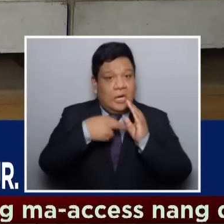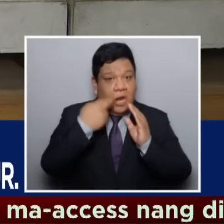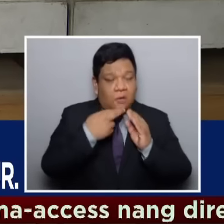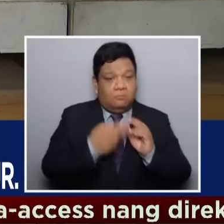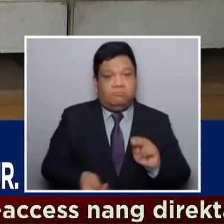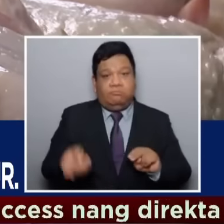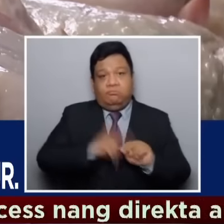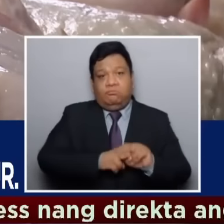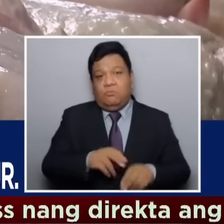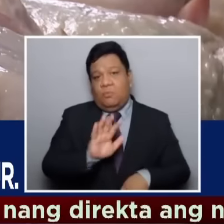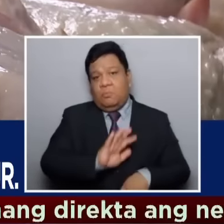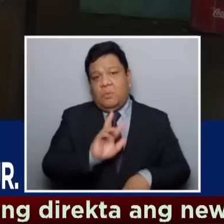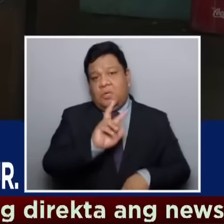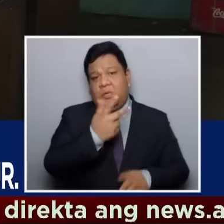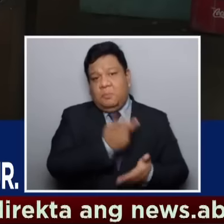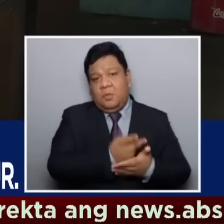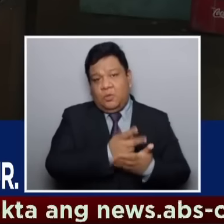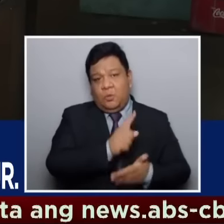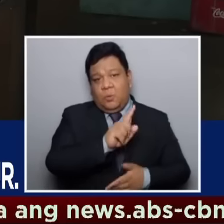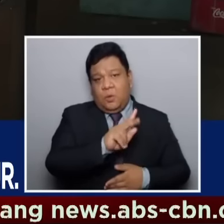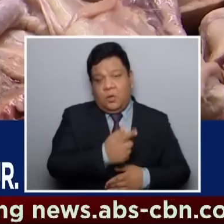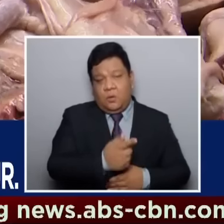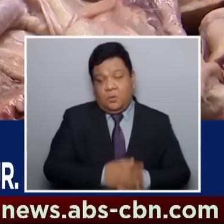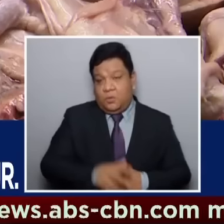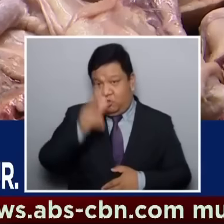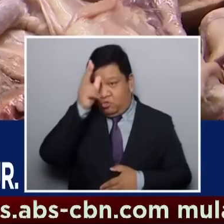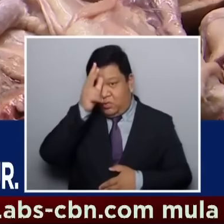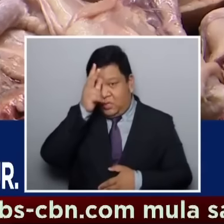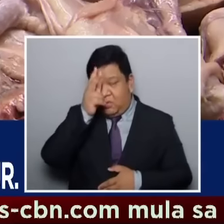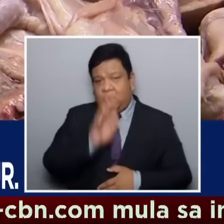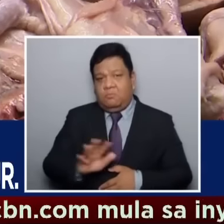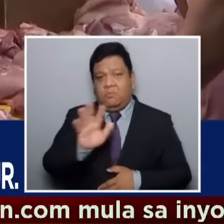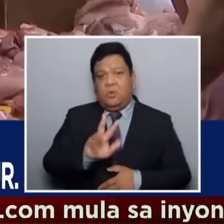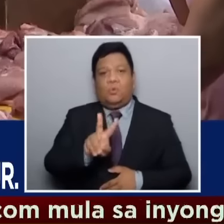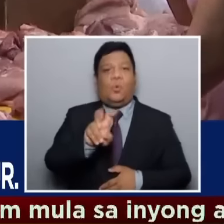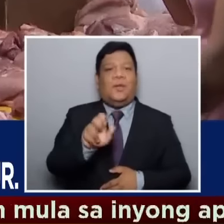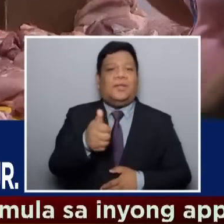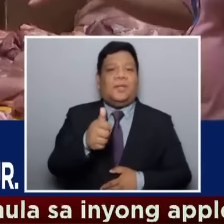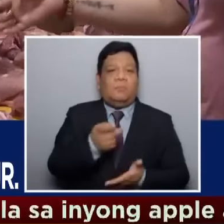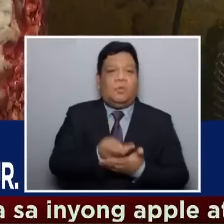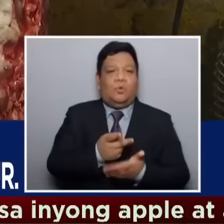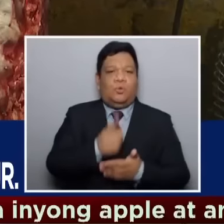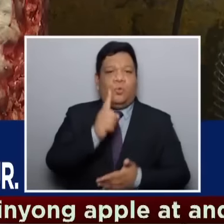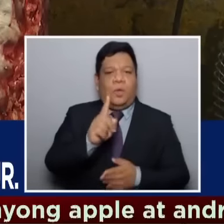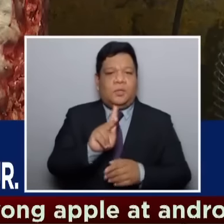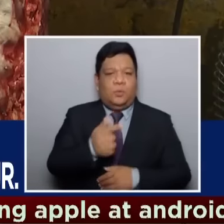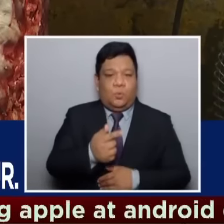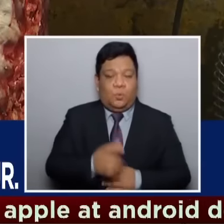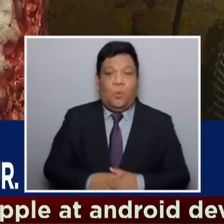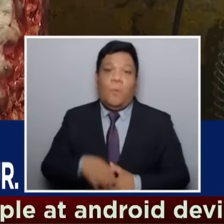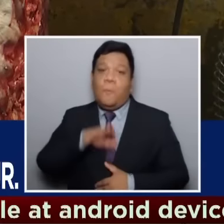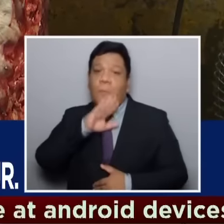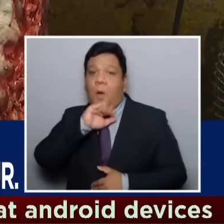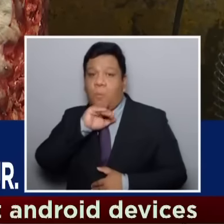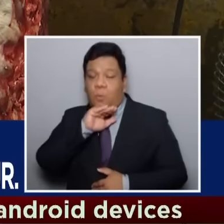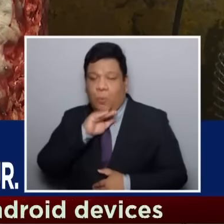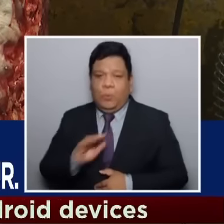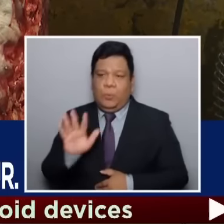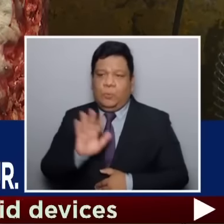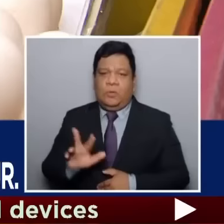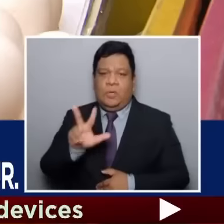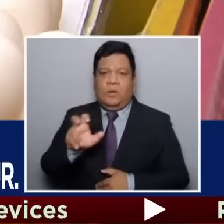3 piso kada kilo. Ang manok, umabot na sa 210 pesos kada kilo. Ang baboy, mahigit 330 pesos